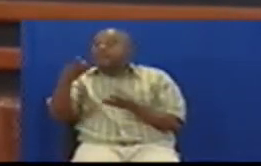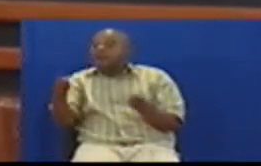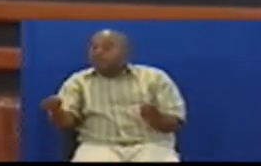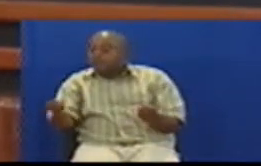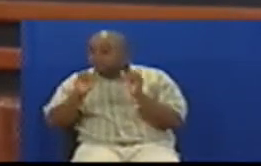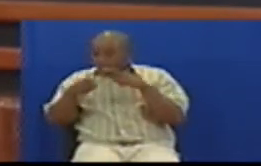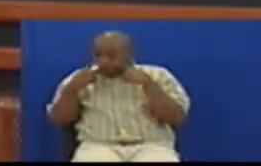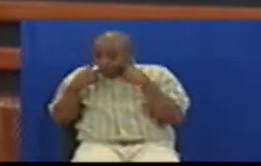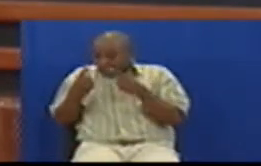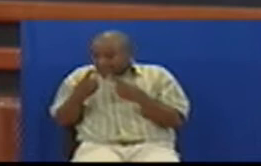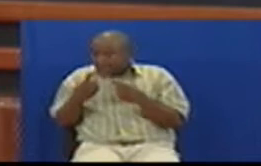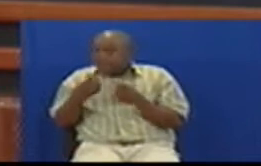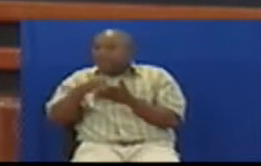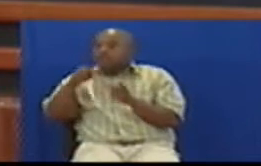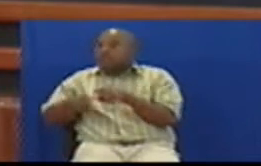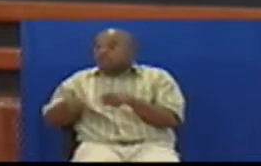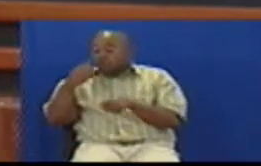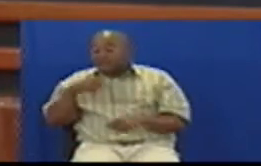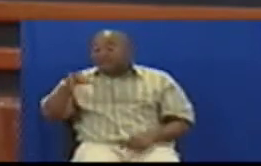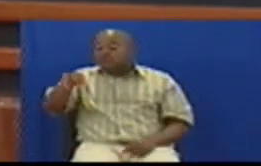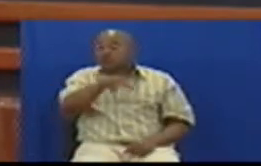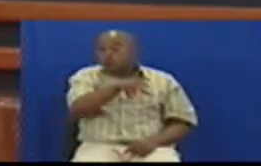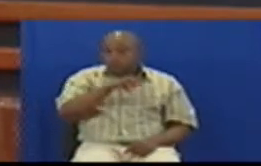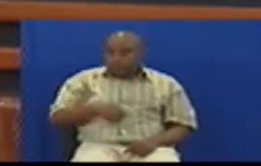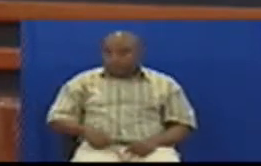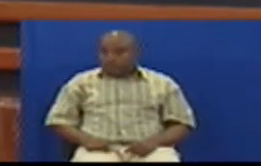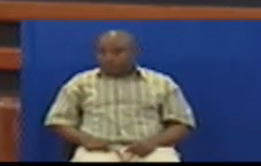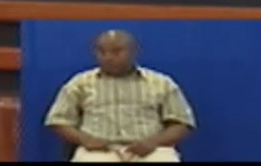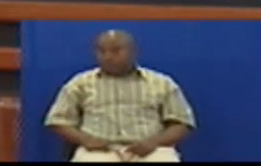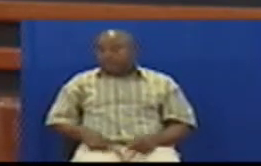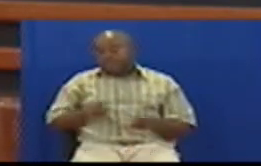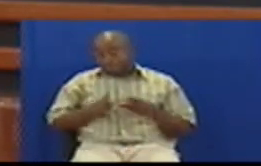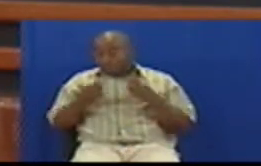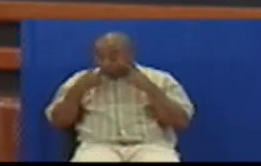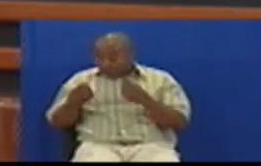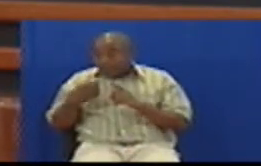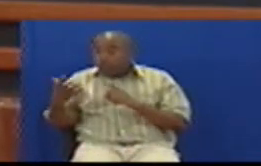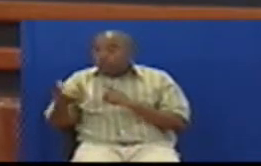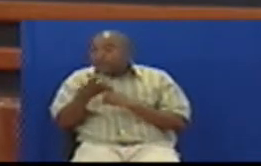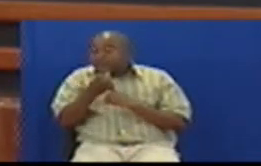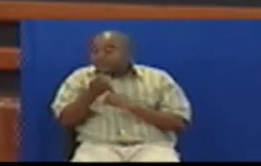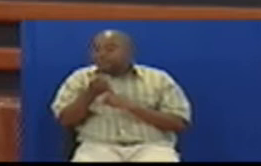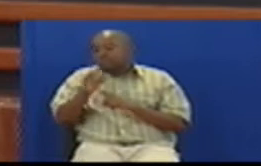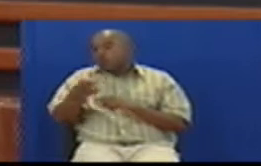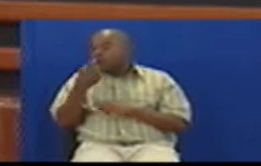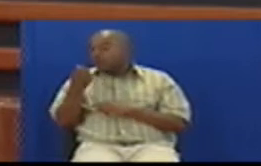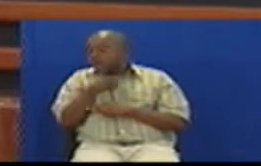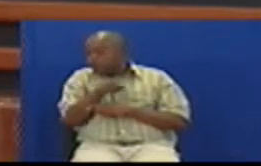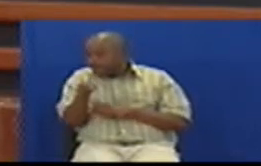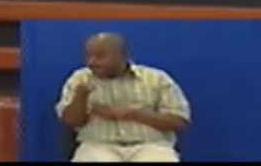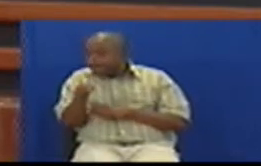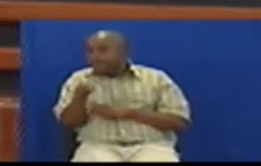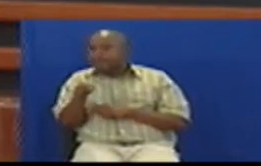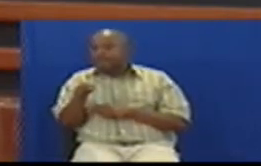mazao haya, tuangalie soko la mazao haya, tuangalie upatikanaji wa pembejeo ya mazao haya.